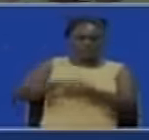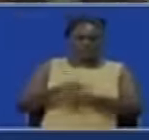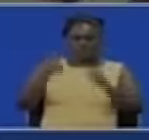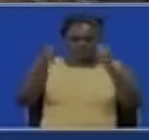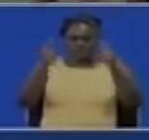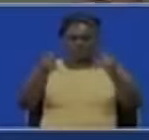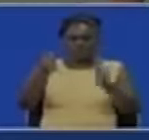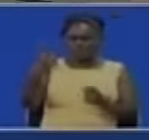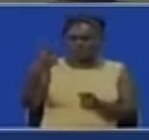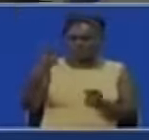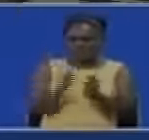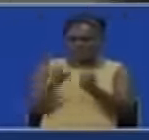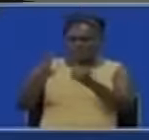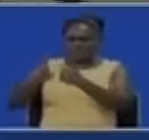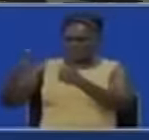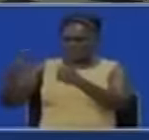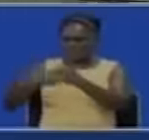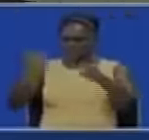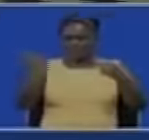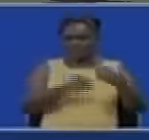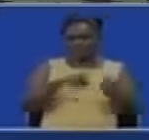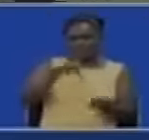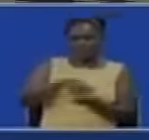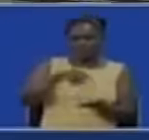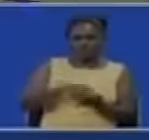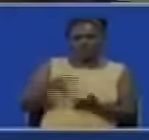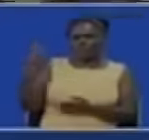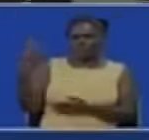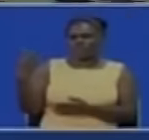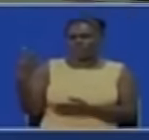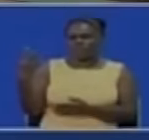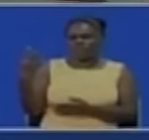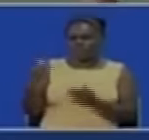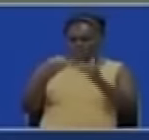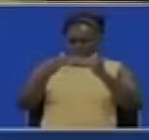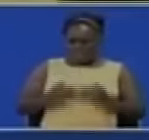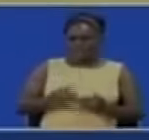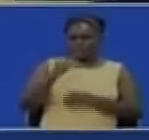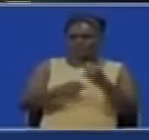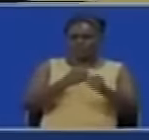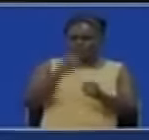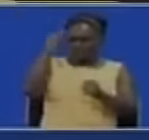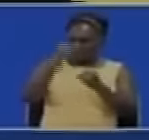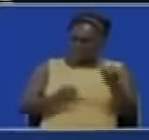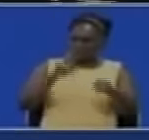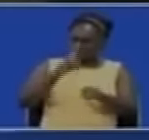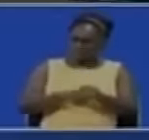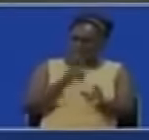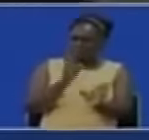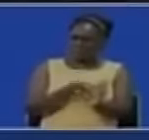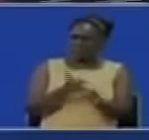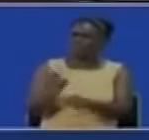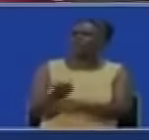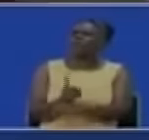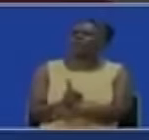mwaka 1999 na kumaliza katika nafasi ya 3 mwaka uliofuata. Mara ya mwisho timu hiyo kushiriki mashindano hayo